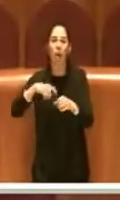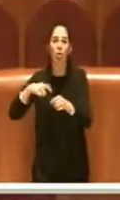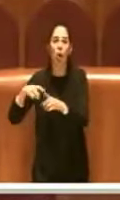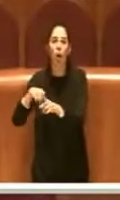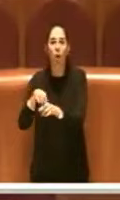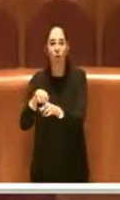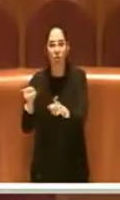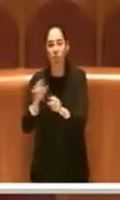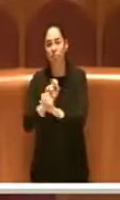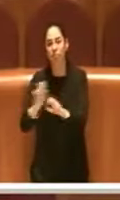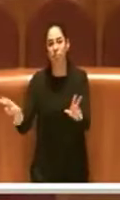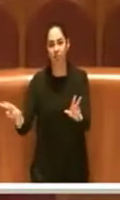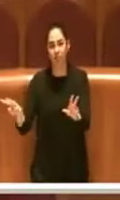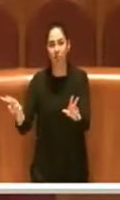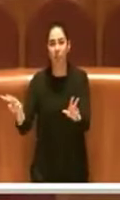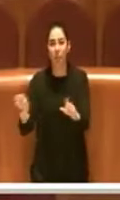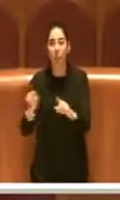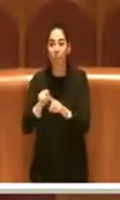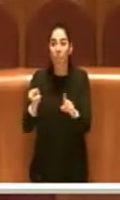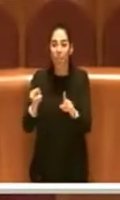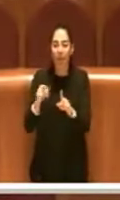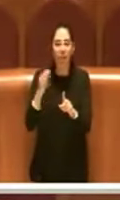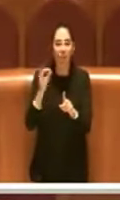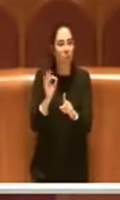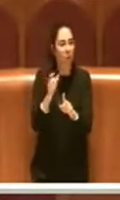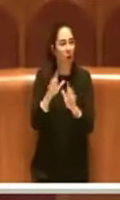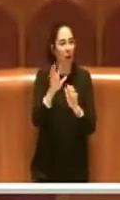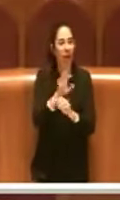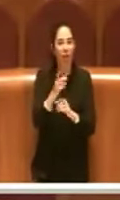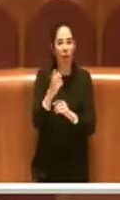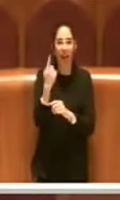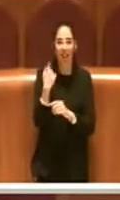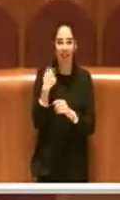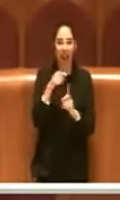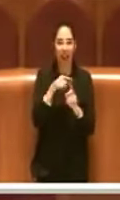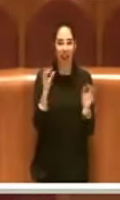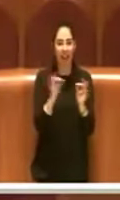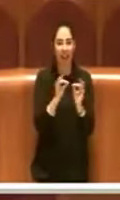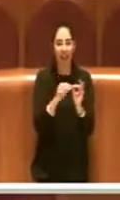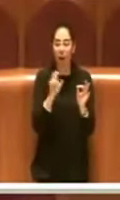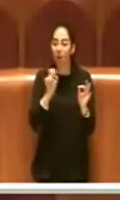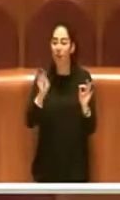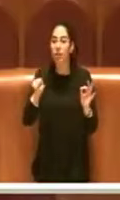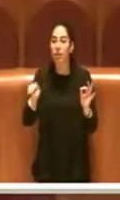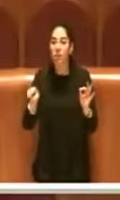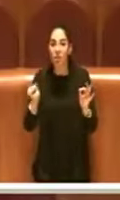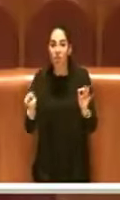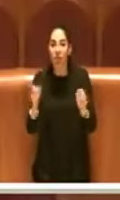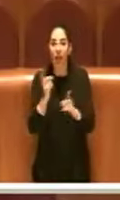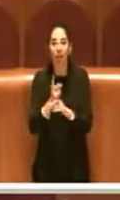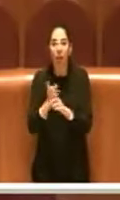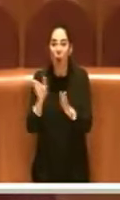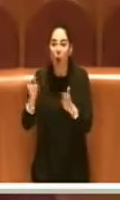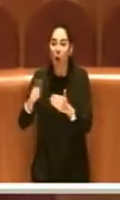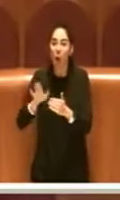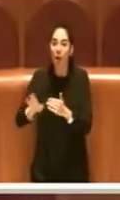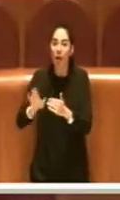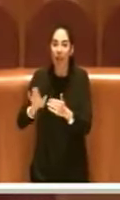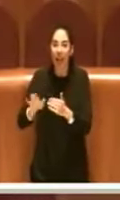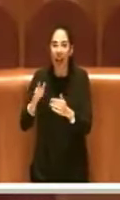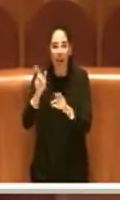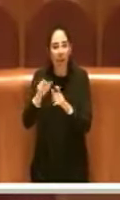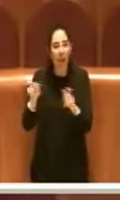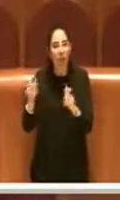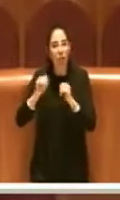ha richiesto la Regione durante il vertice di ieri, affiggano all'interno dei loro locali e quindi dei locali aperti al pubblico